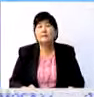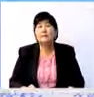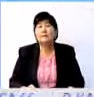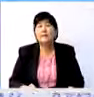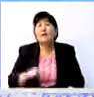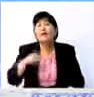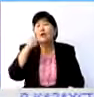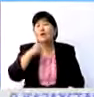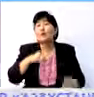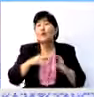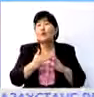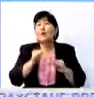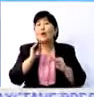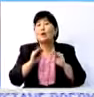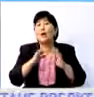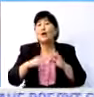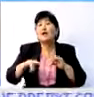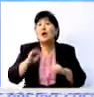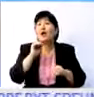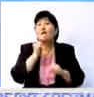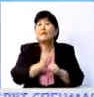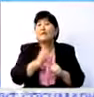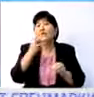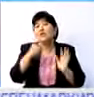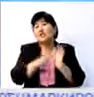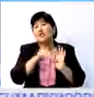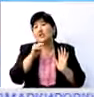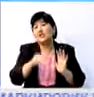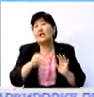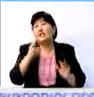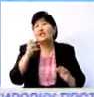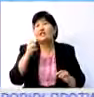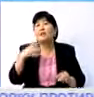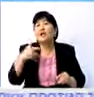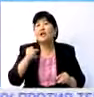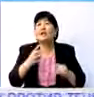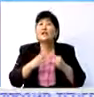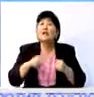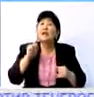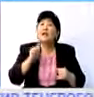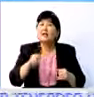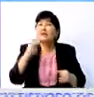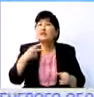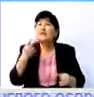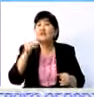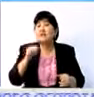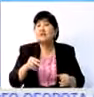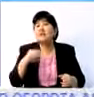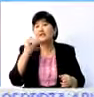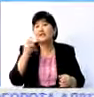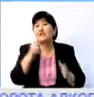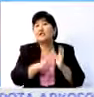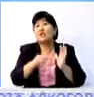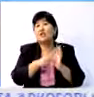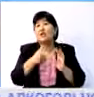В этом году сельхозформирование района возделали 36 315 гектаров земли. Из них 22